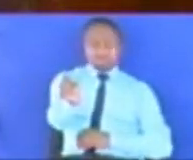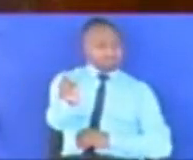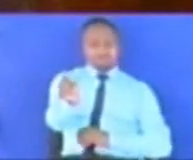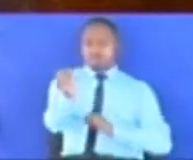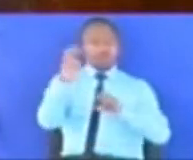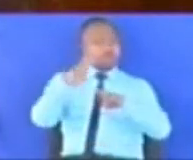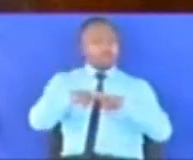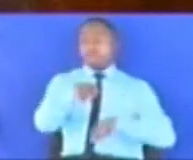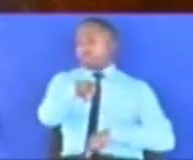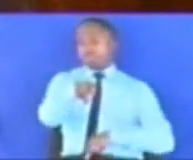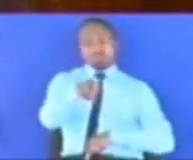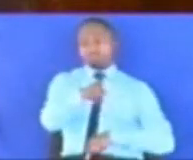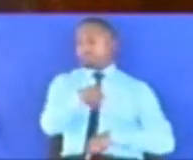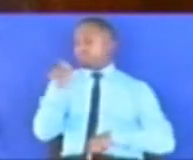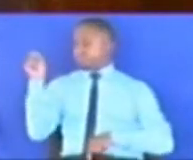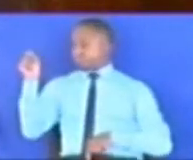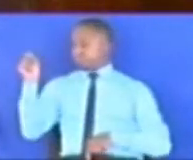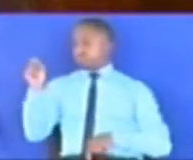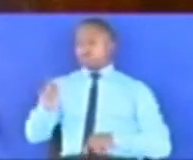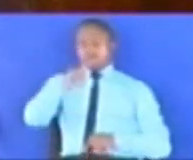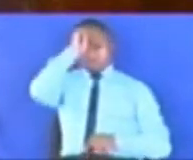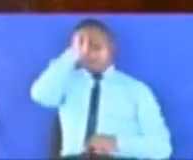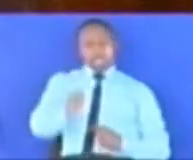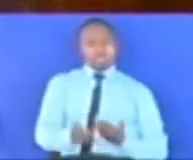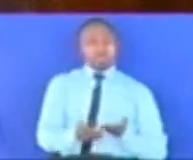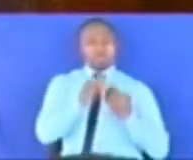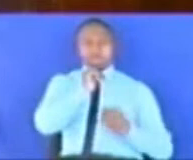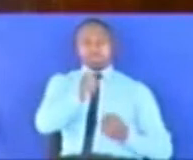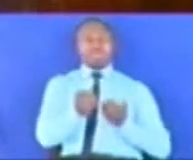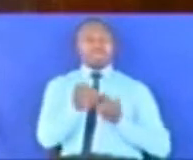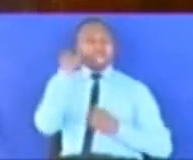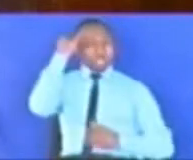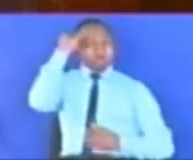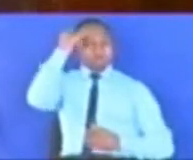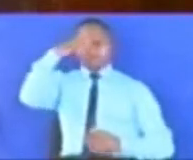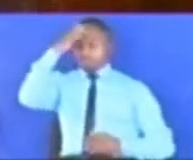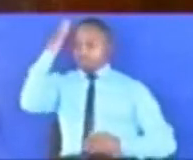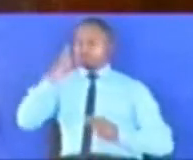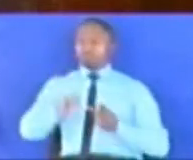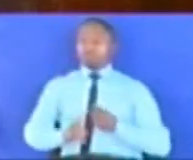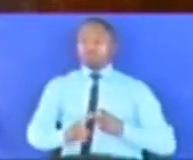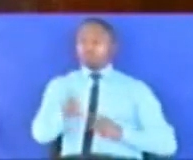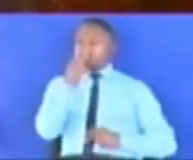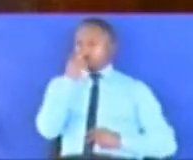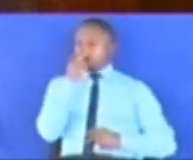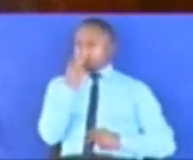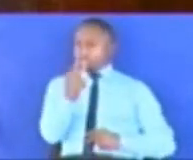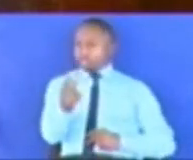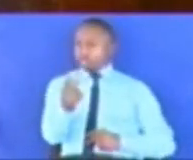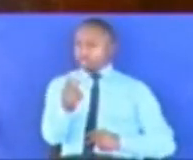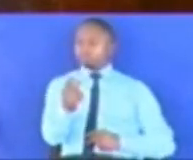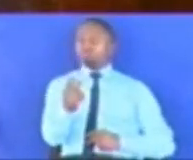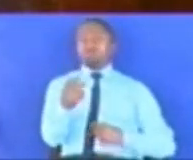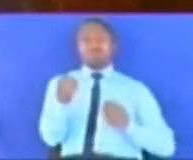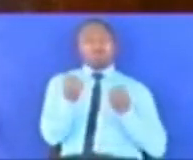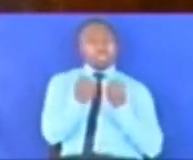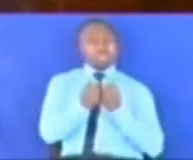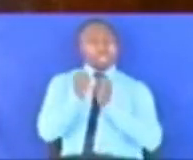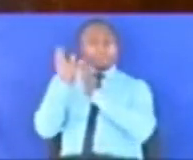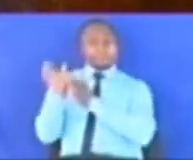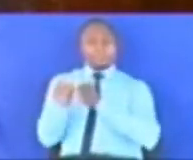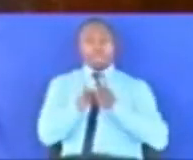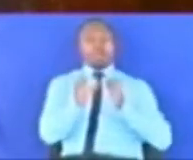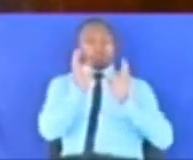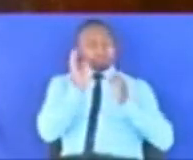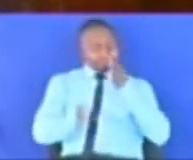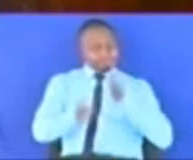hawakai. Hivyo Mheshimiwa Naibu Spika, nitaomba kuishauri serikali tuangalie tuje na mpango kabambe